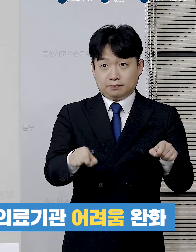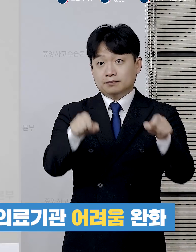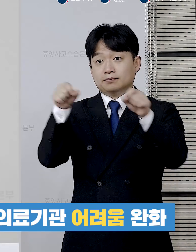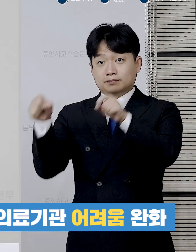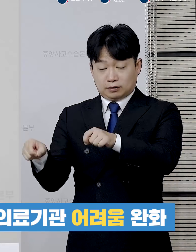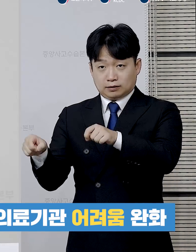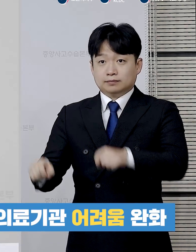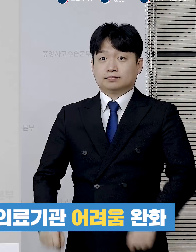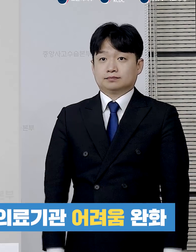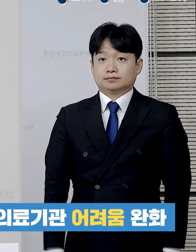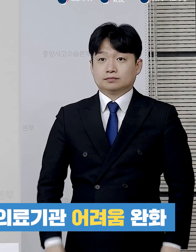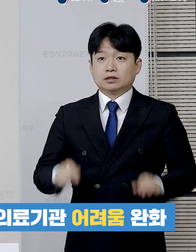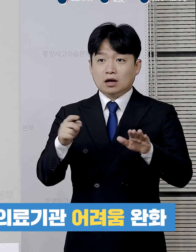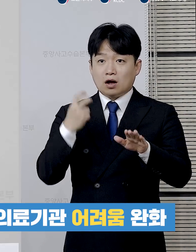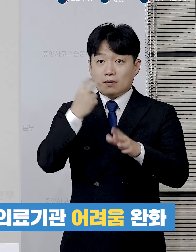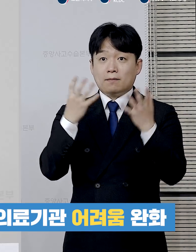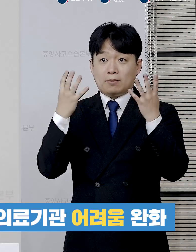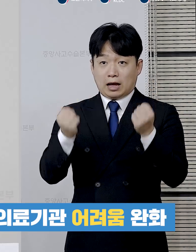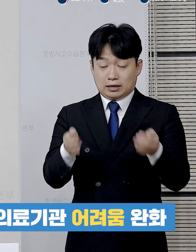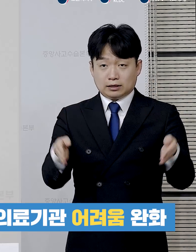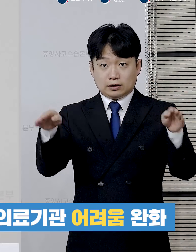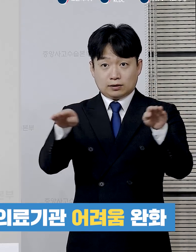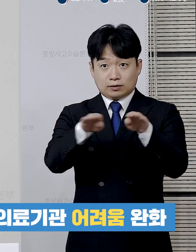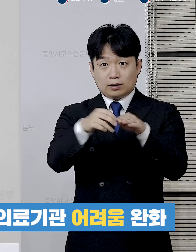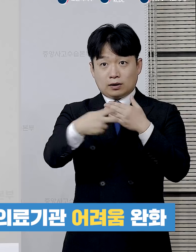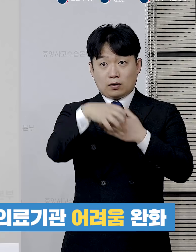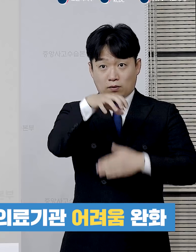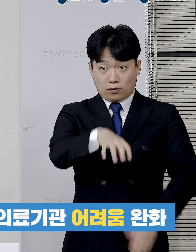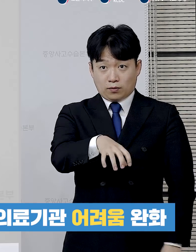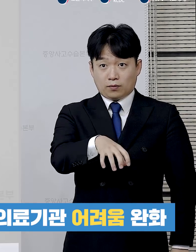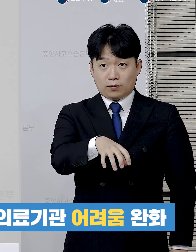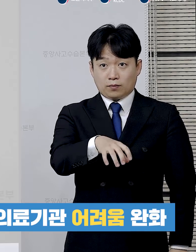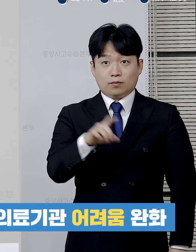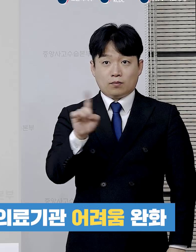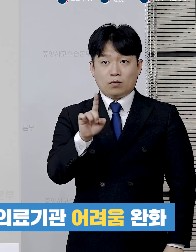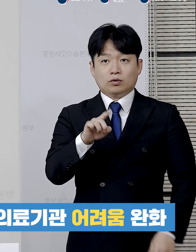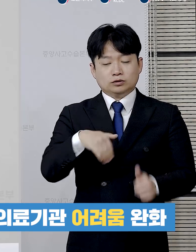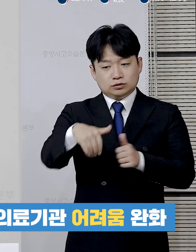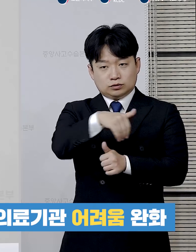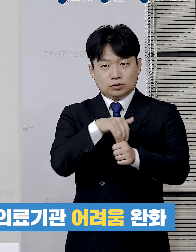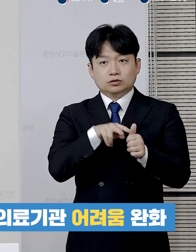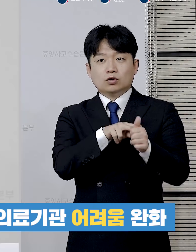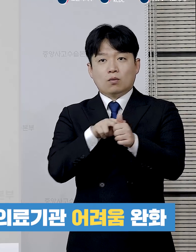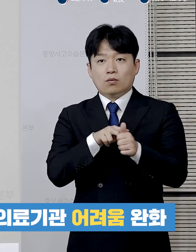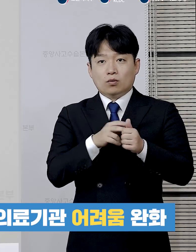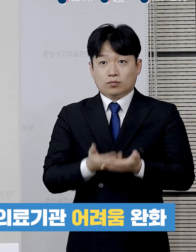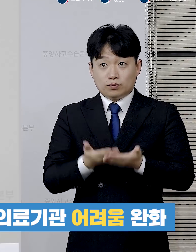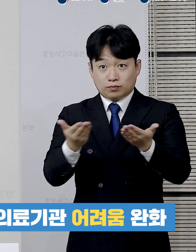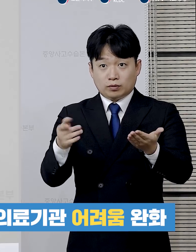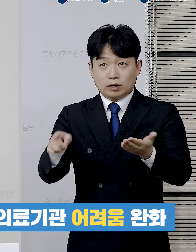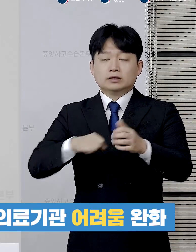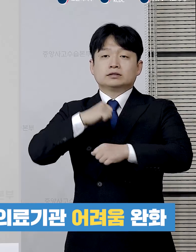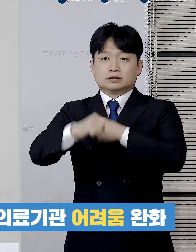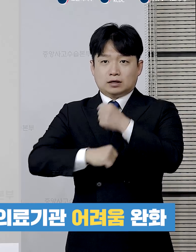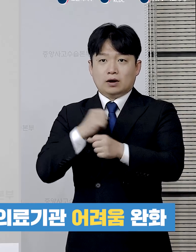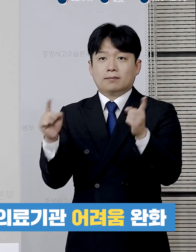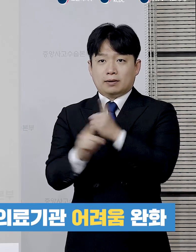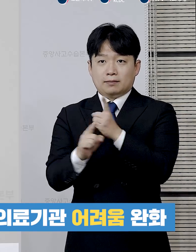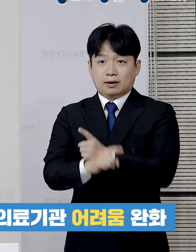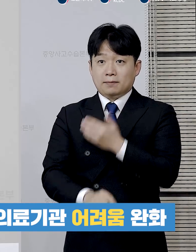연기하여 과도하게 검사가 많은 기관에 대해서는 청구 현황 정보를 제공하여